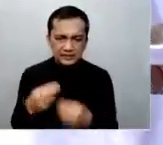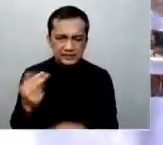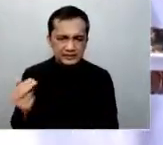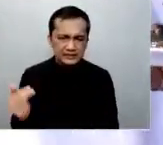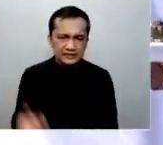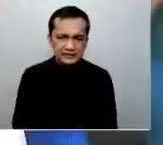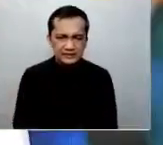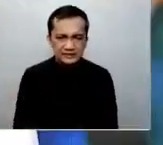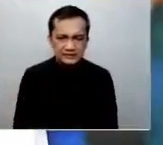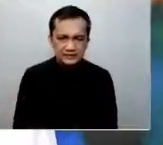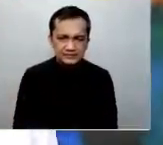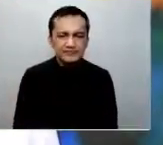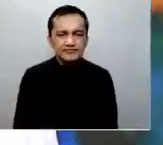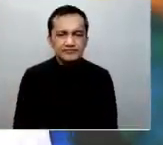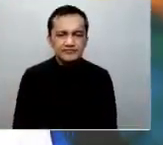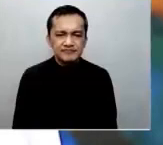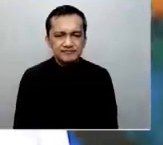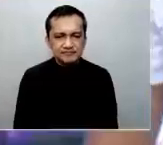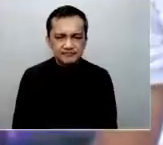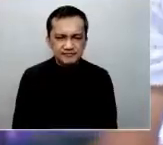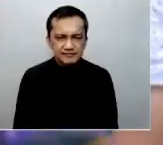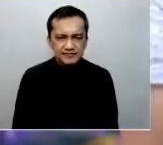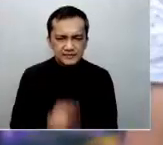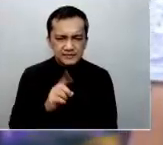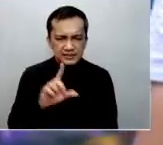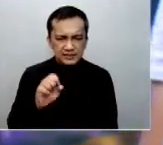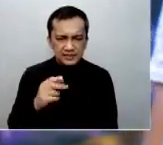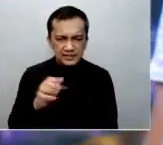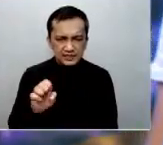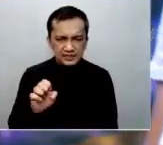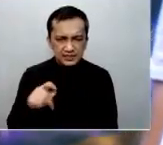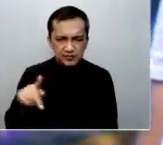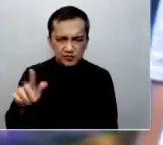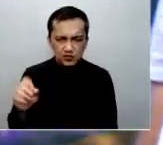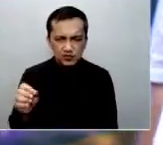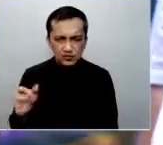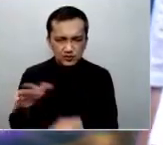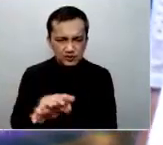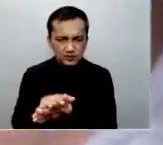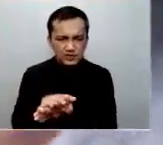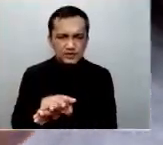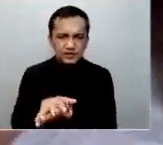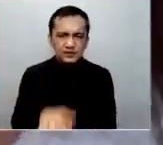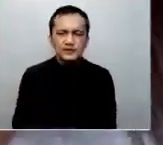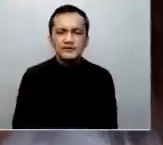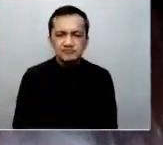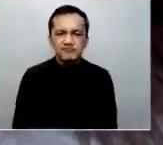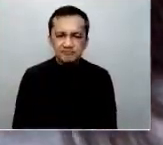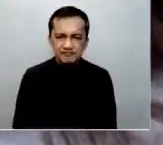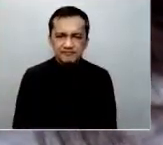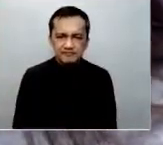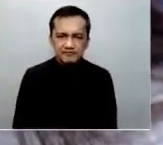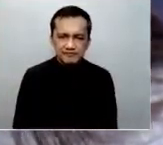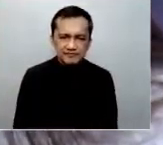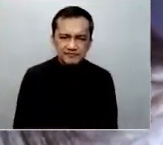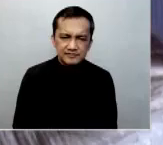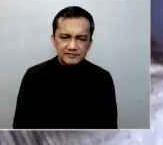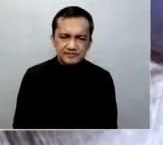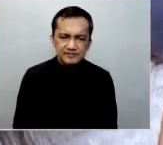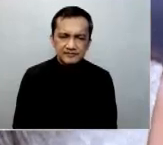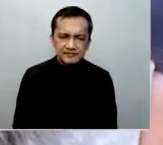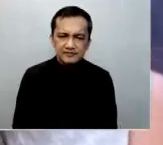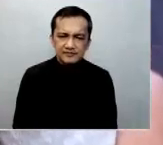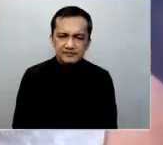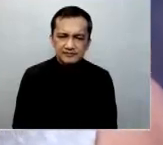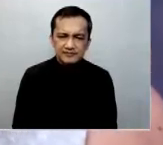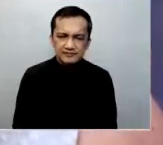Yun lang. First time ko makakita ng leche tsaka puto. Puto together. Together. Okay. Tingnan natin. Tanungin naman natin si